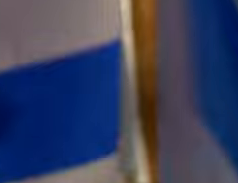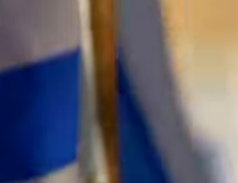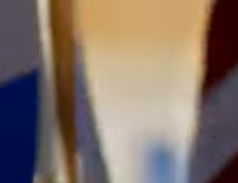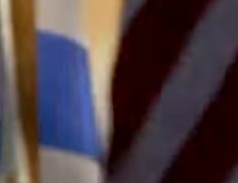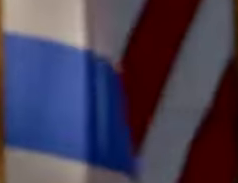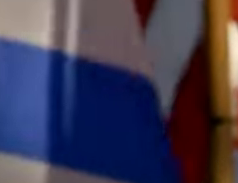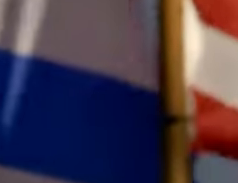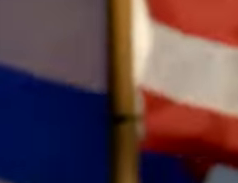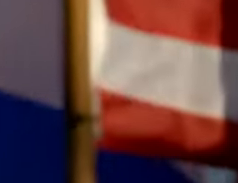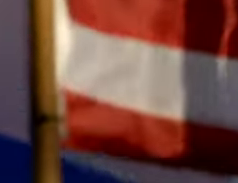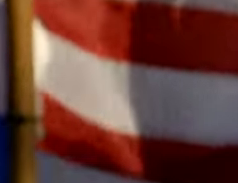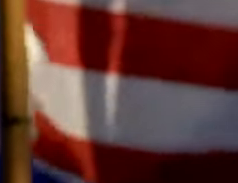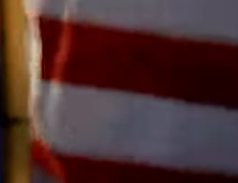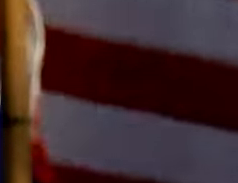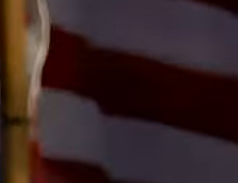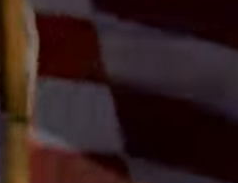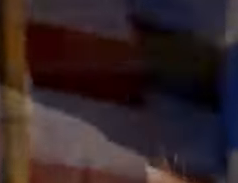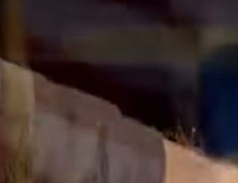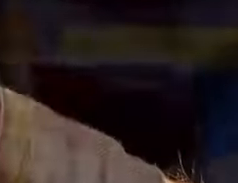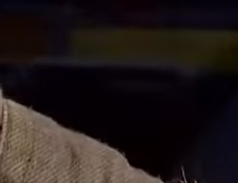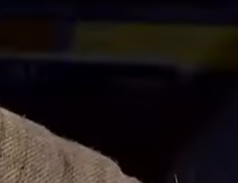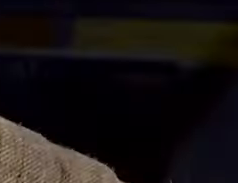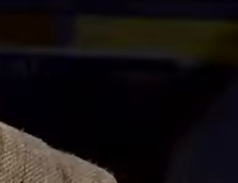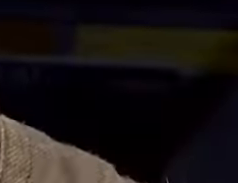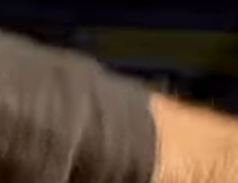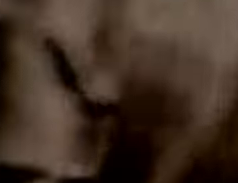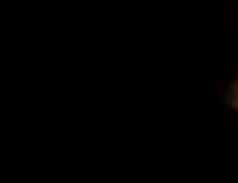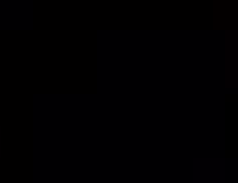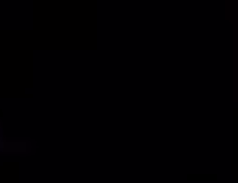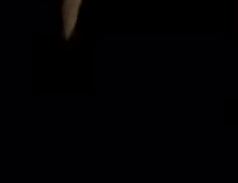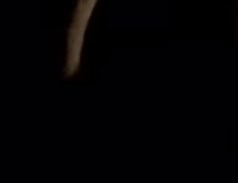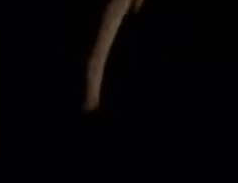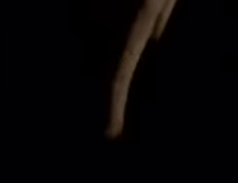הרים, מאין יבוא עזרי?